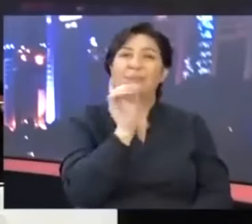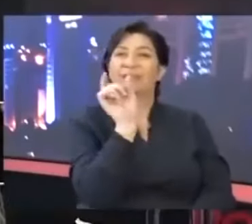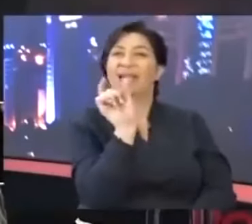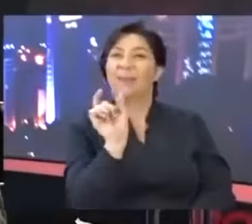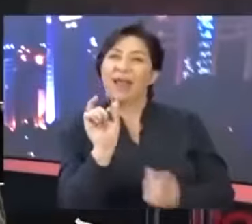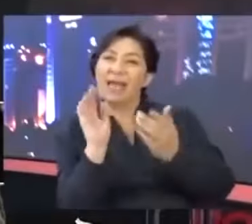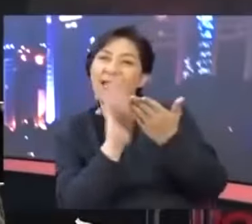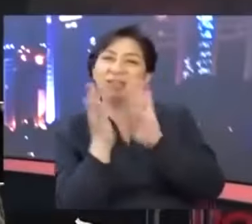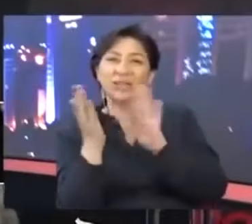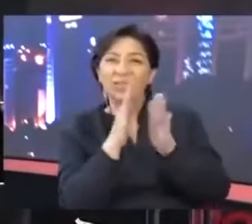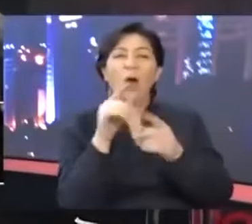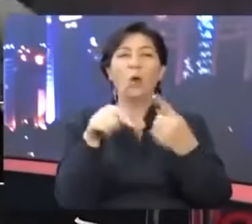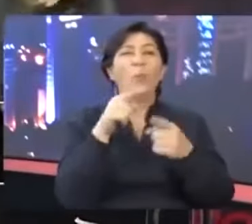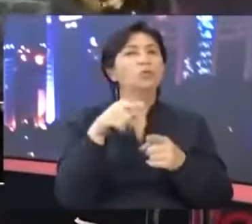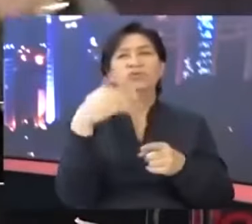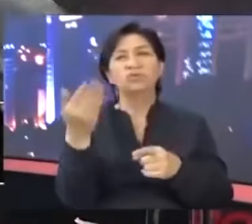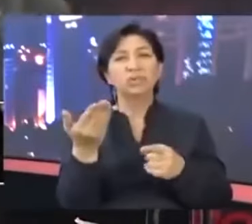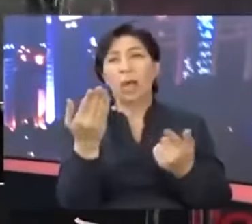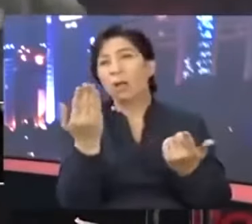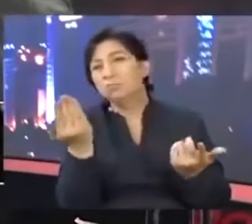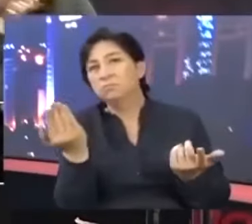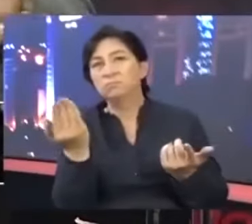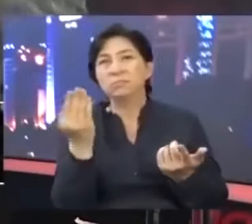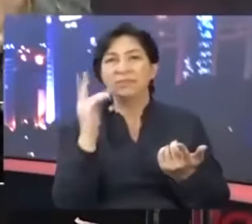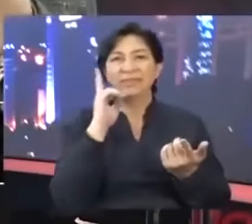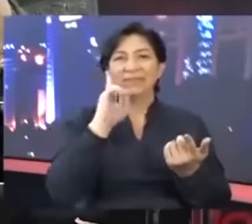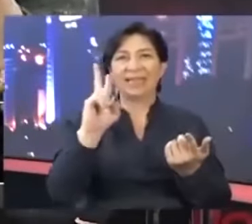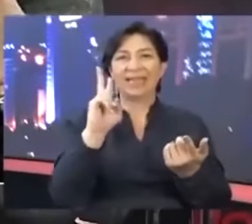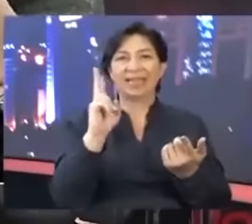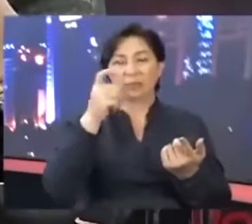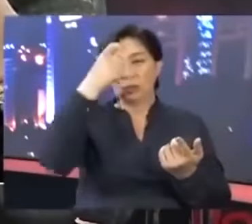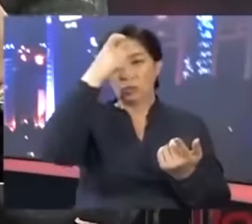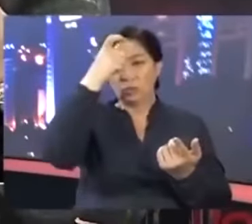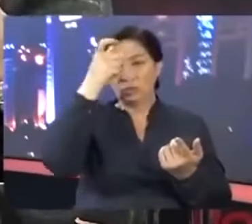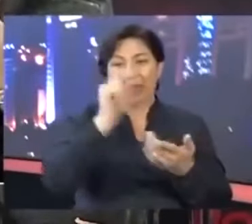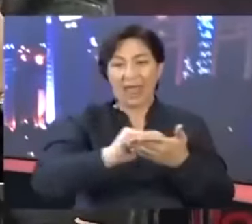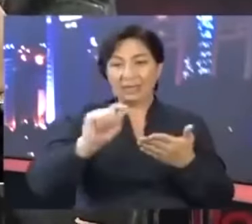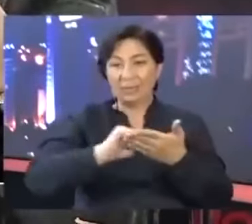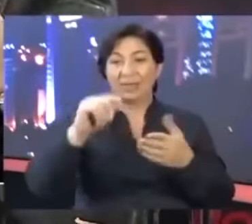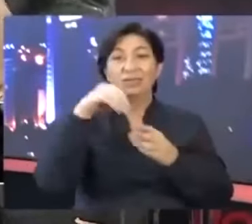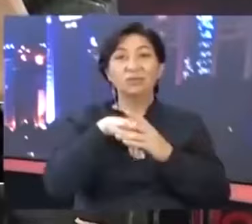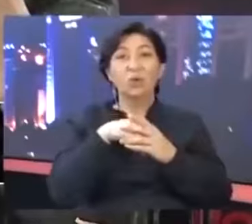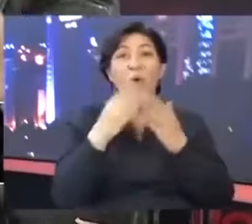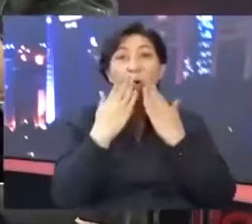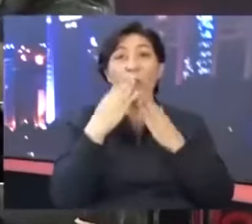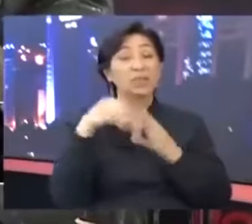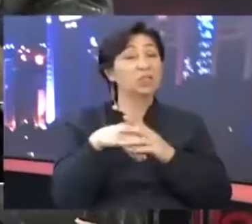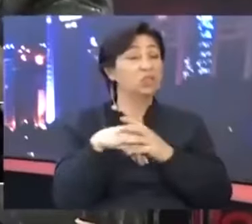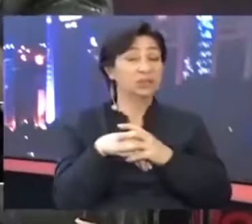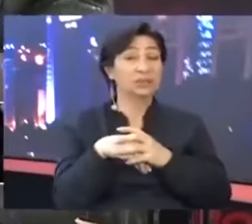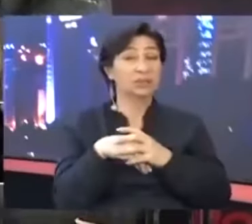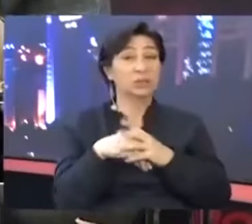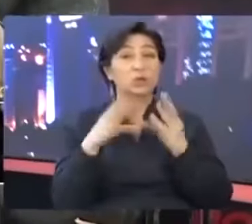kelimeleri karşılaştırarak arıyorum ama onun dışında bir Tabii ki bir zenginlik bir açıdan Türkçe yazmak için okumak için